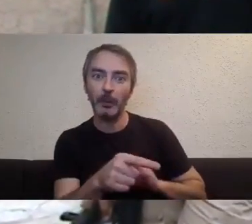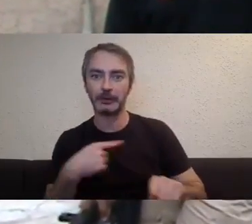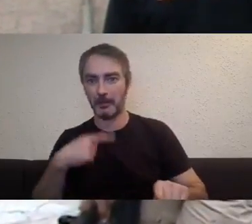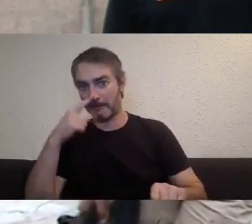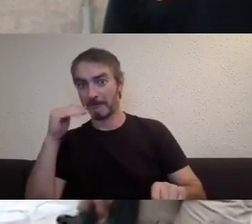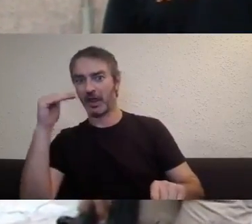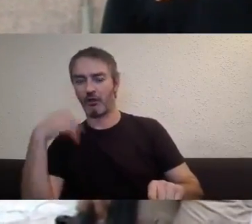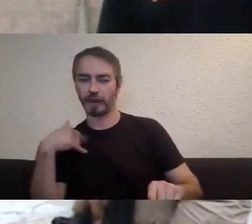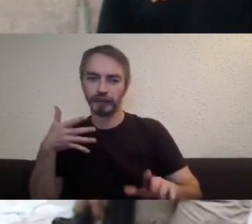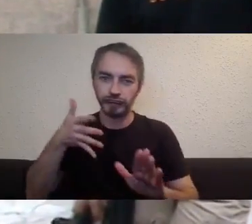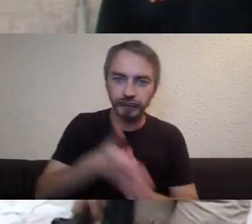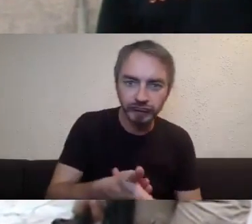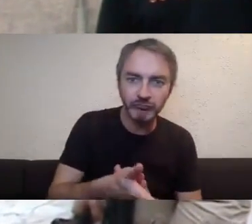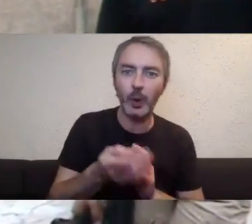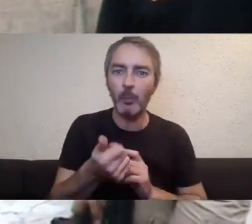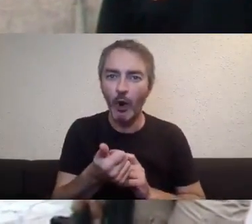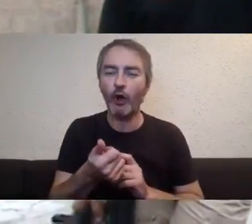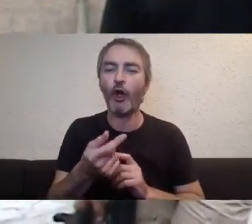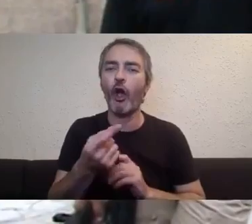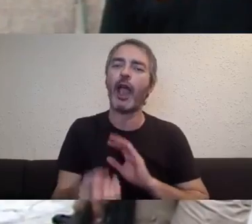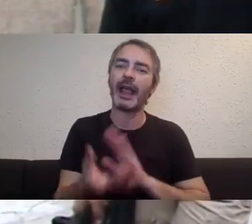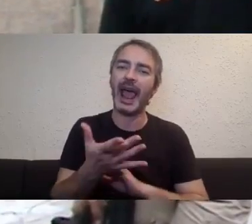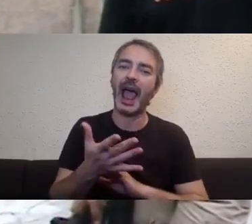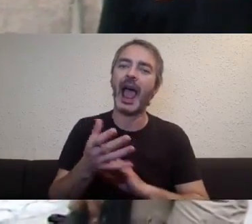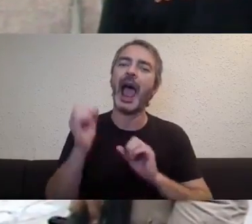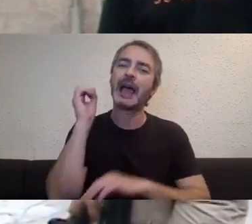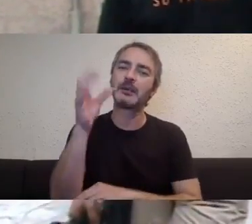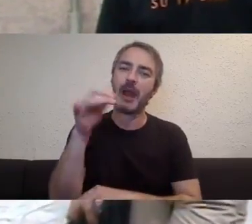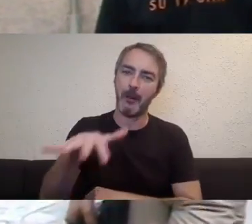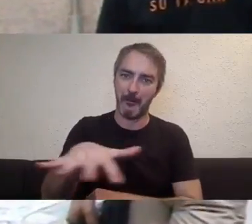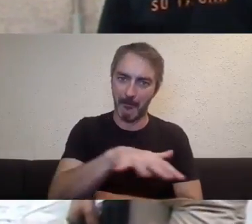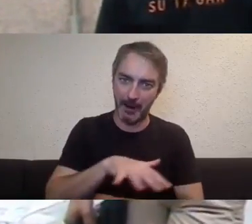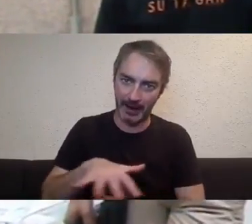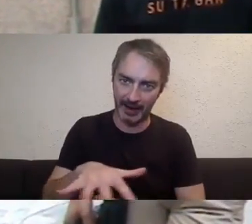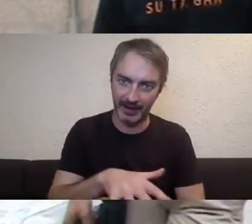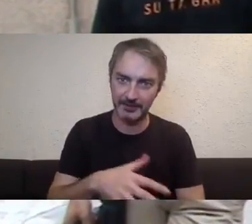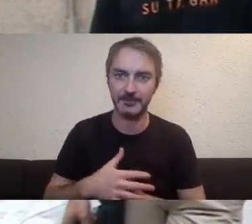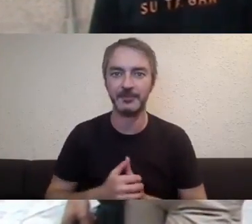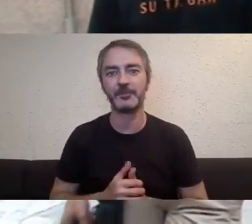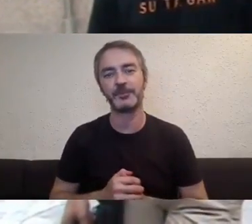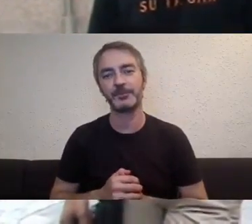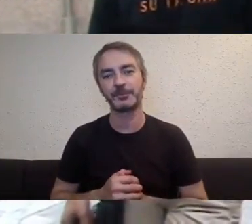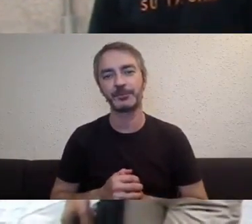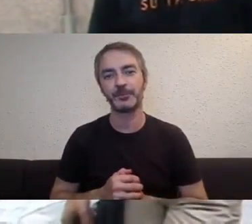vam juntar amb la gent més jove i vam ampliar l'assemblea de barri que ja estava,